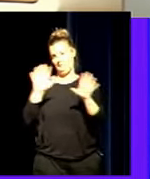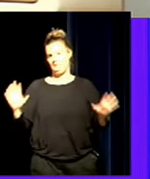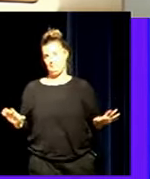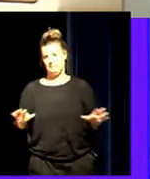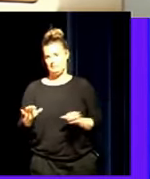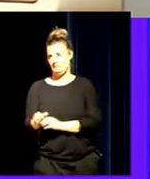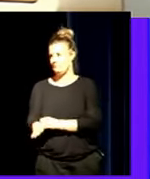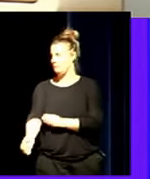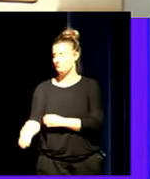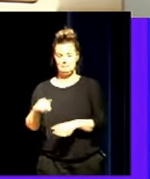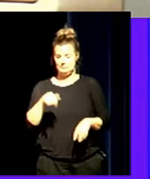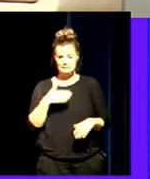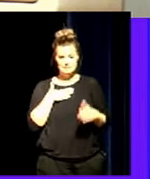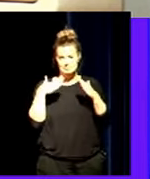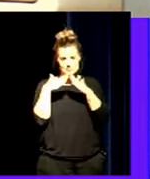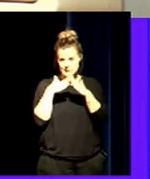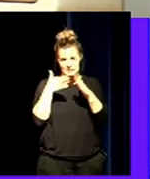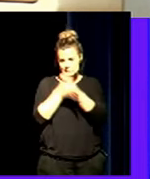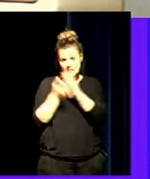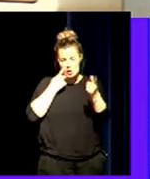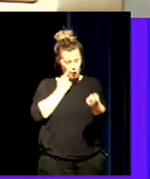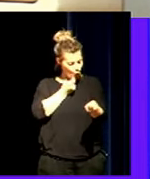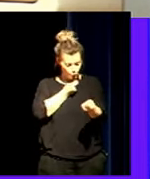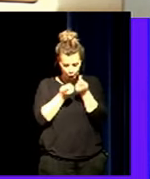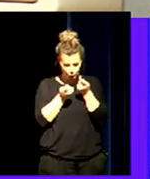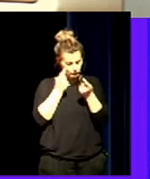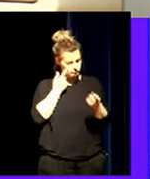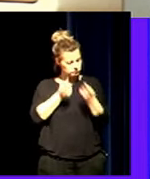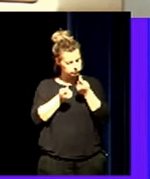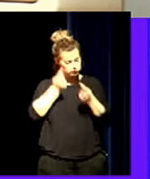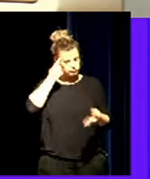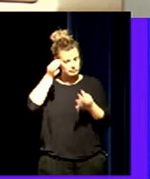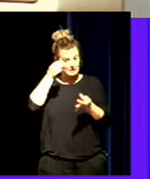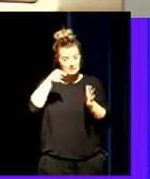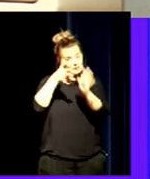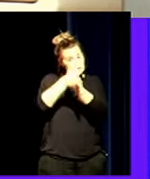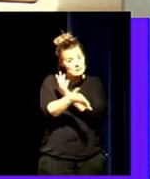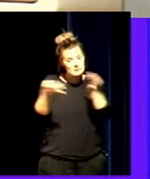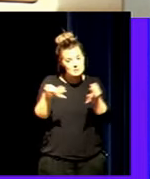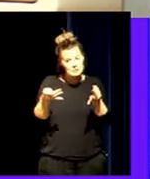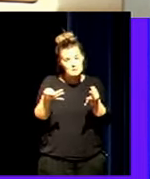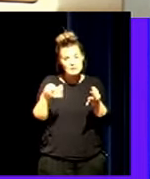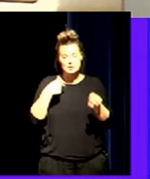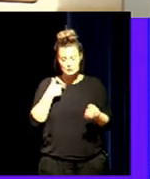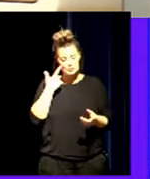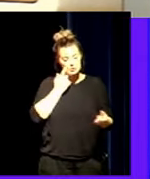hau, nire etxean hori kontrola da. Eta gainera, implikatzen ari gara dena, eta ni kontrolatzen zaitu,